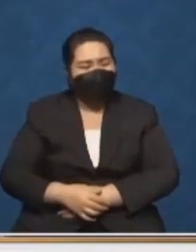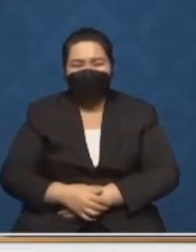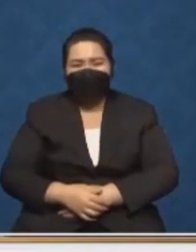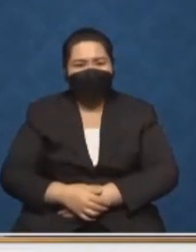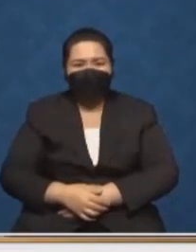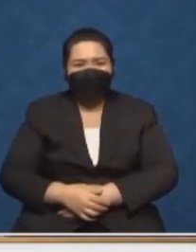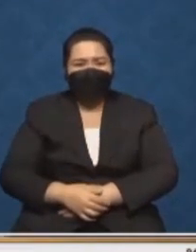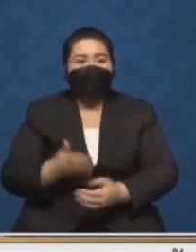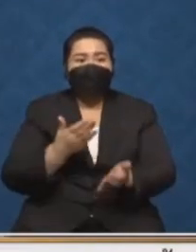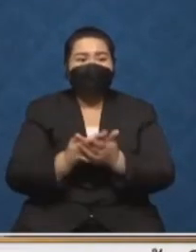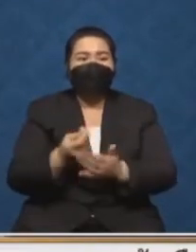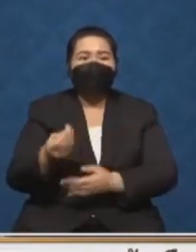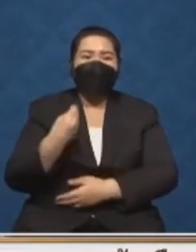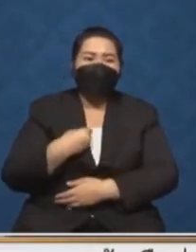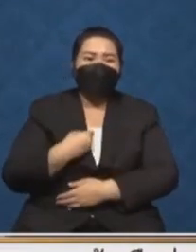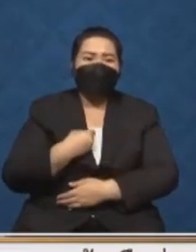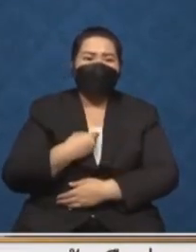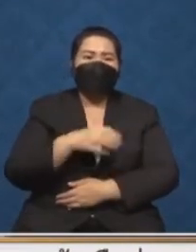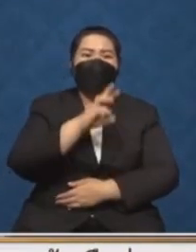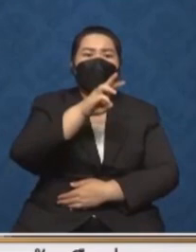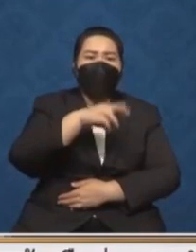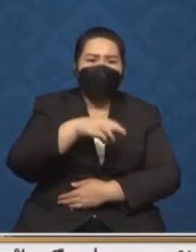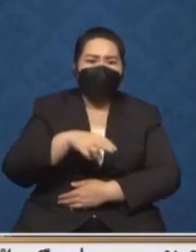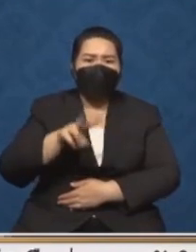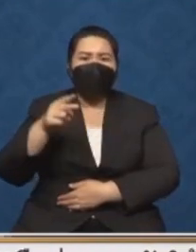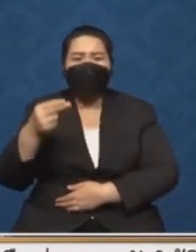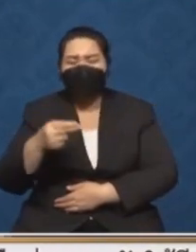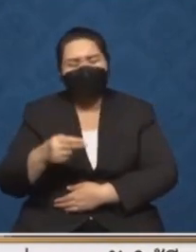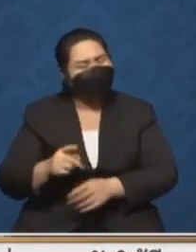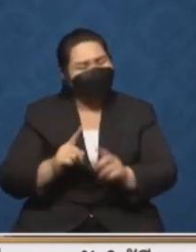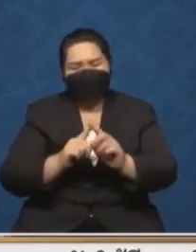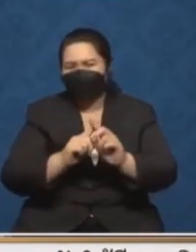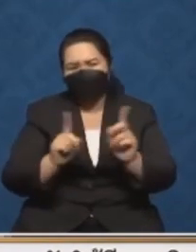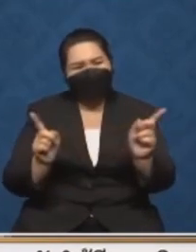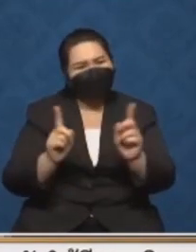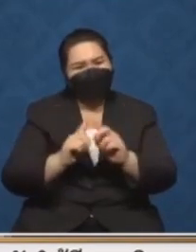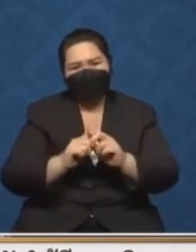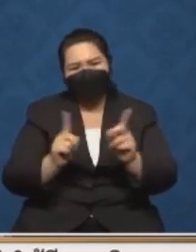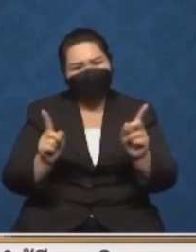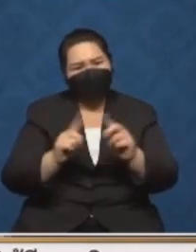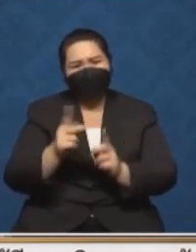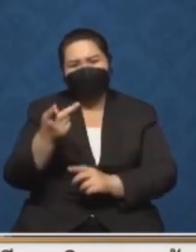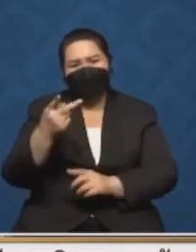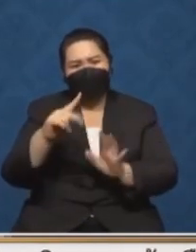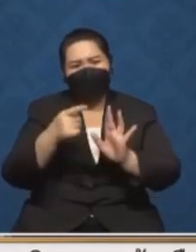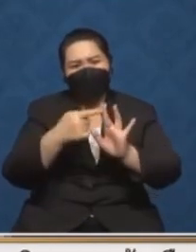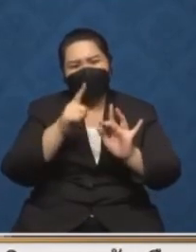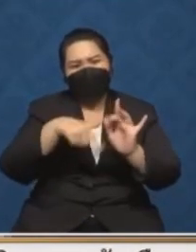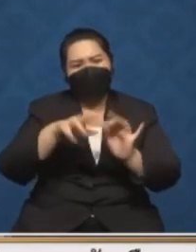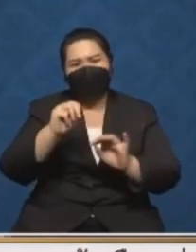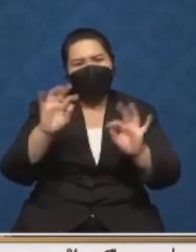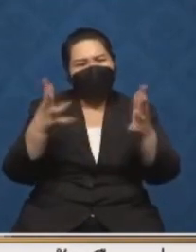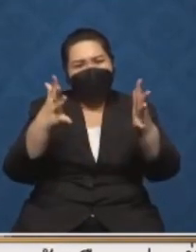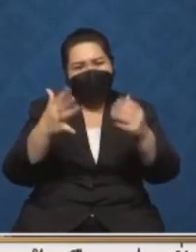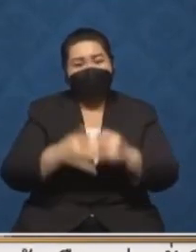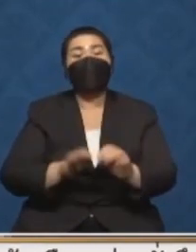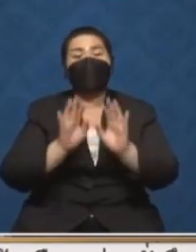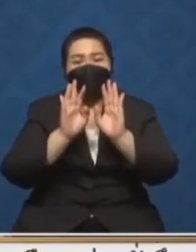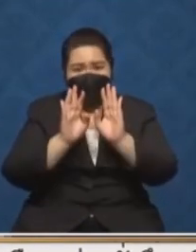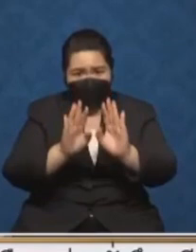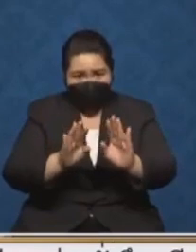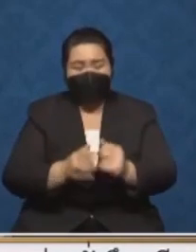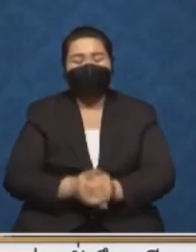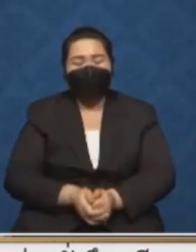ก็จะได้เงิน 6,200 นั่นล ถาตัเล็กตัใหญ่ก็มันไม่คุมทัลรบติผมต้ฝากท่านโย